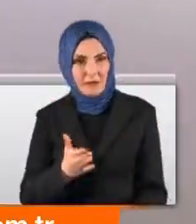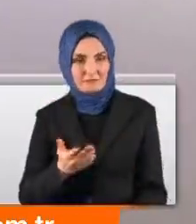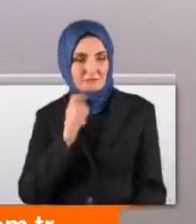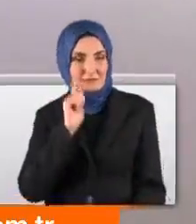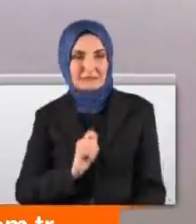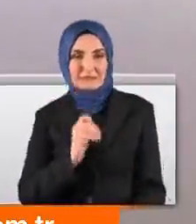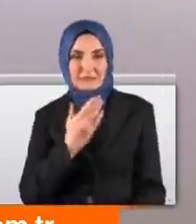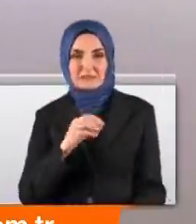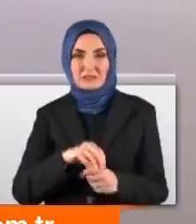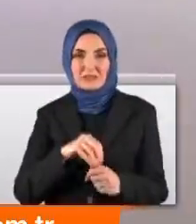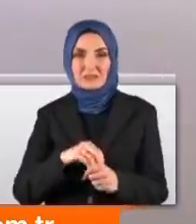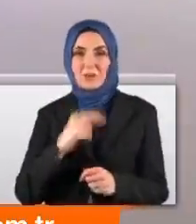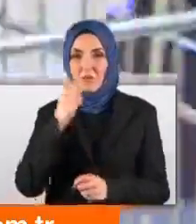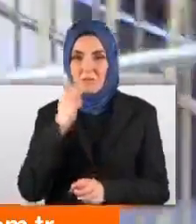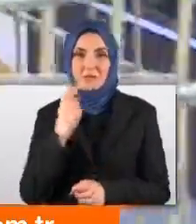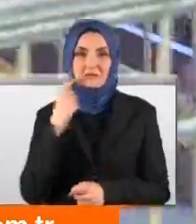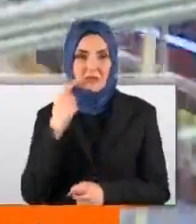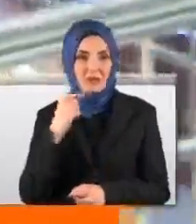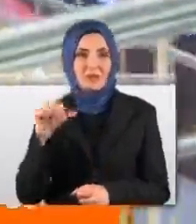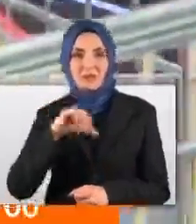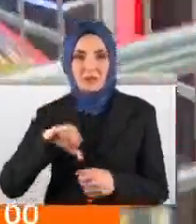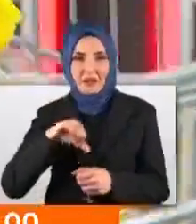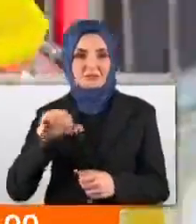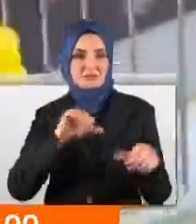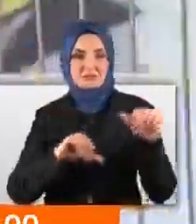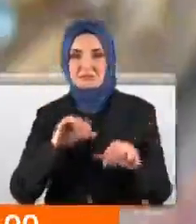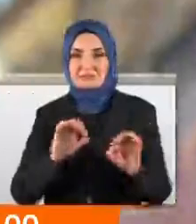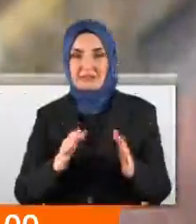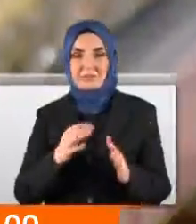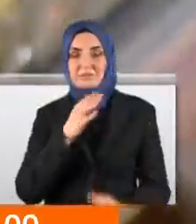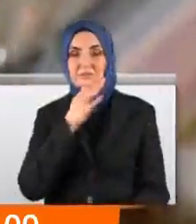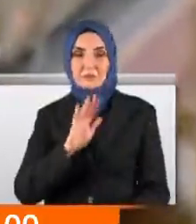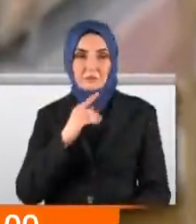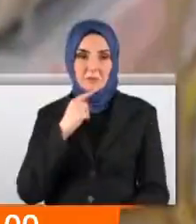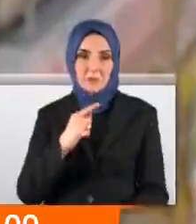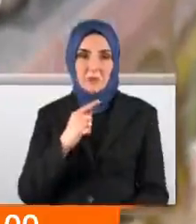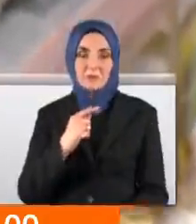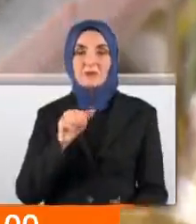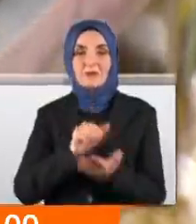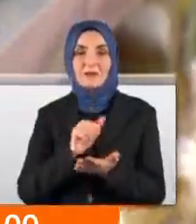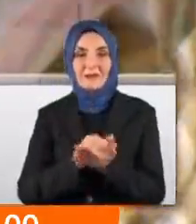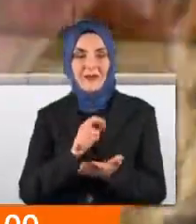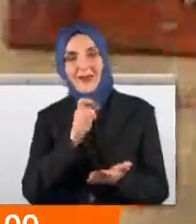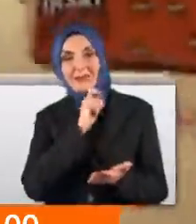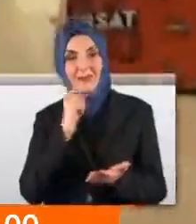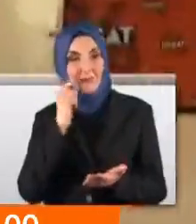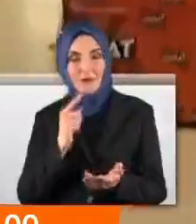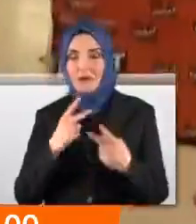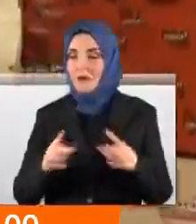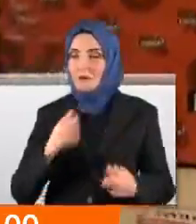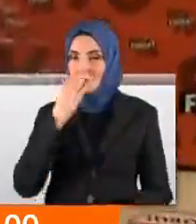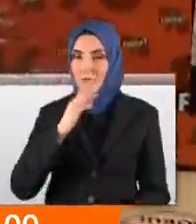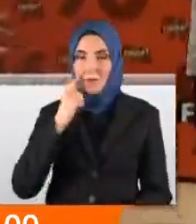yağ koydukları belli değil, o gofretler, şekerlemeler. Baskı hatasını dahi affetmedi bakanlık. Afişlerde indirime girdiği yazılan el